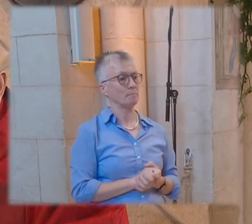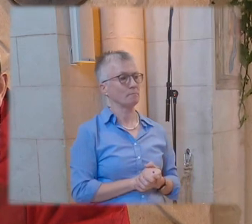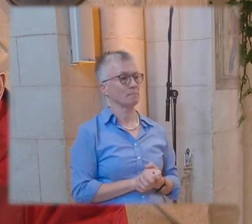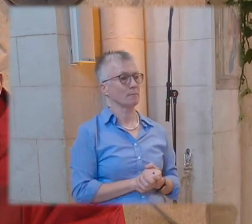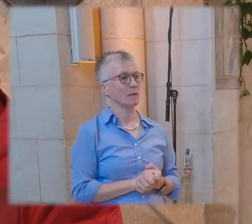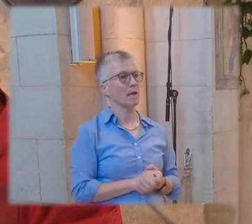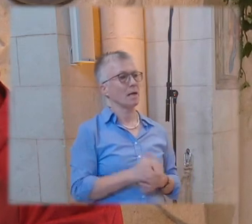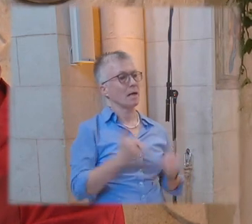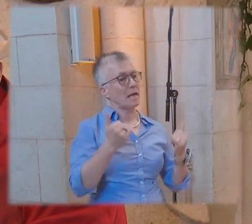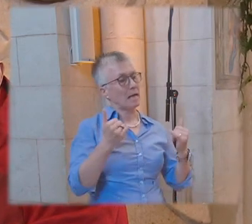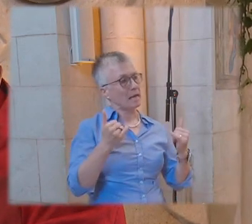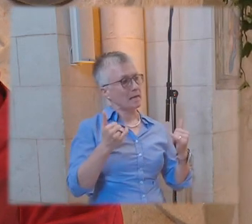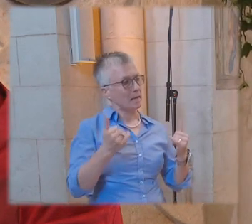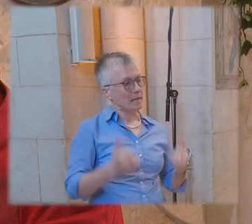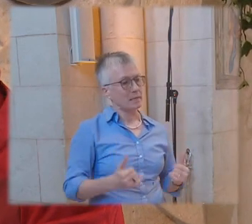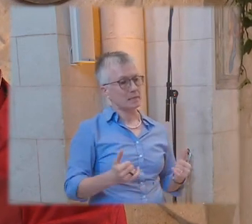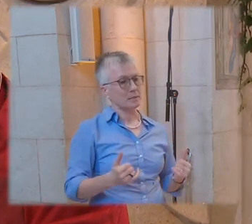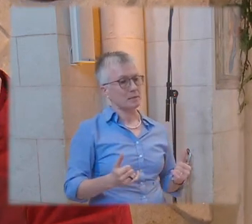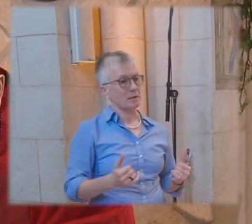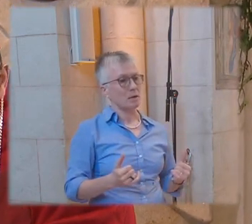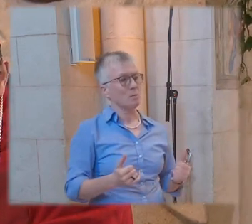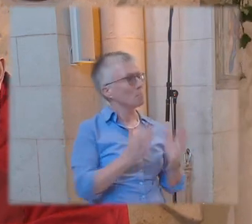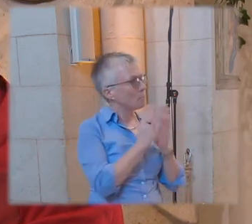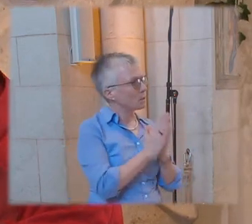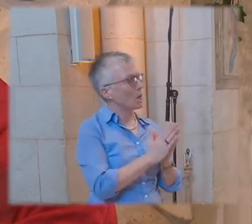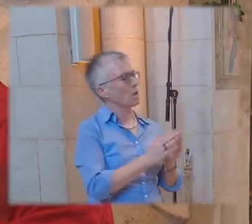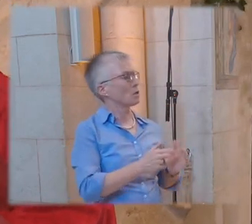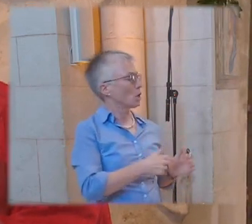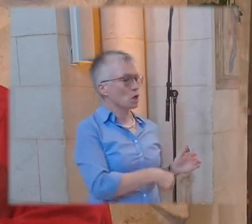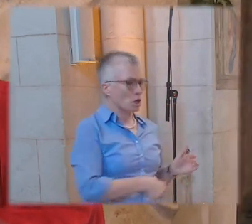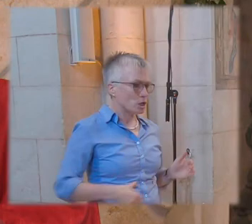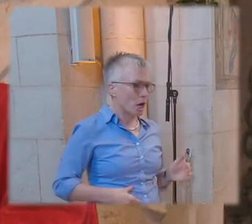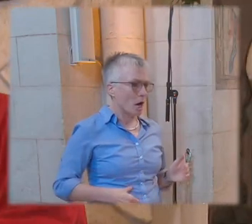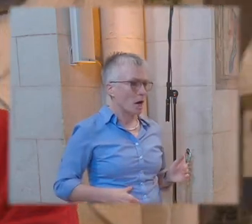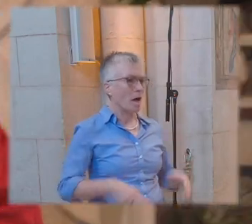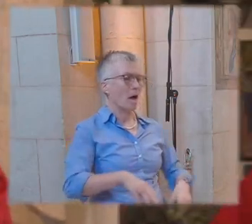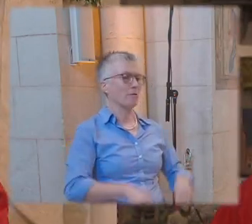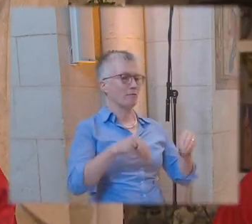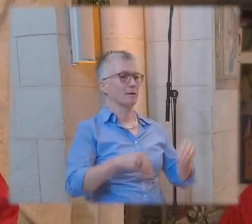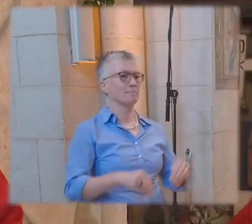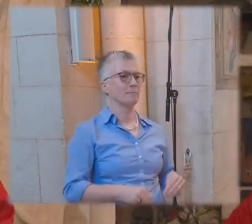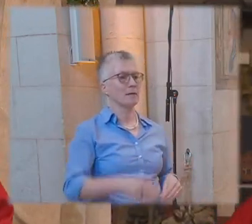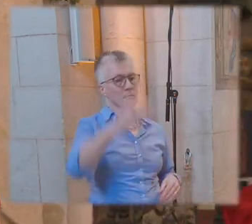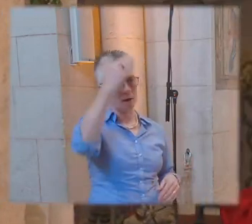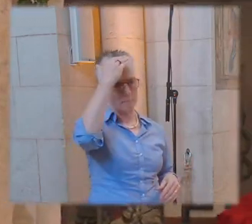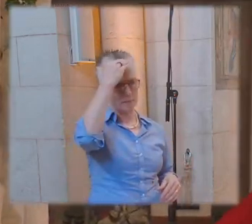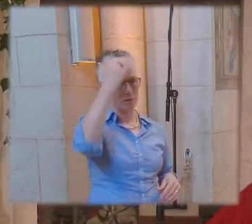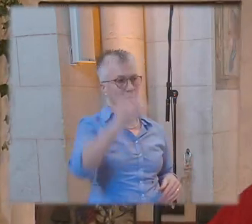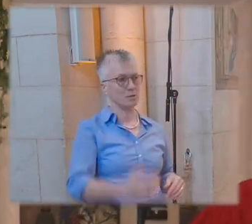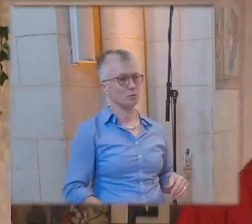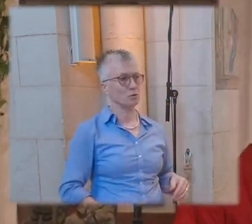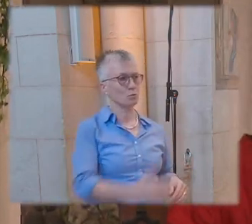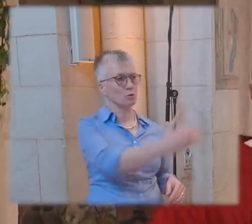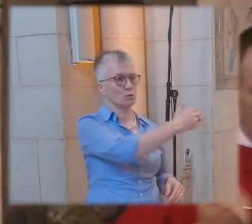unser Beten und Singen anzuleiten. Dankeschön. Im Namen des Vaters und des Sohnes und